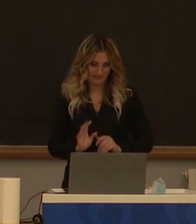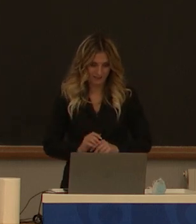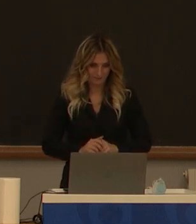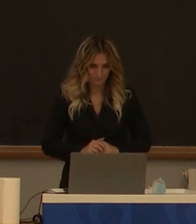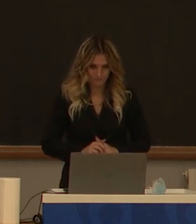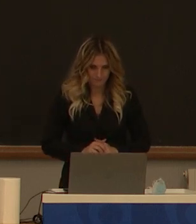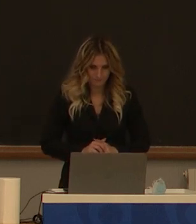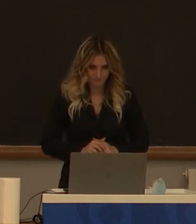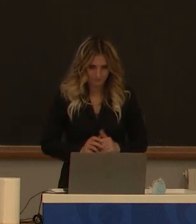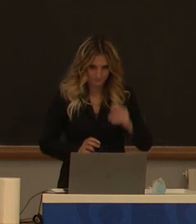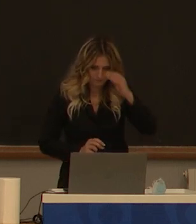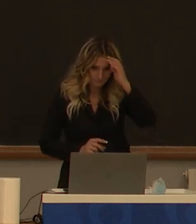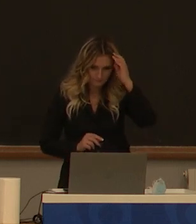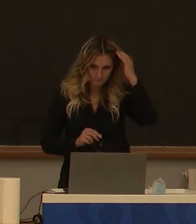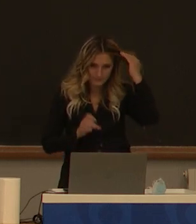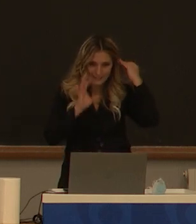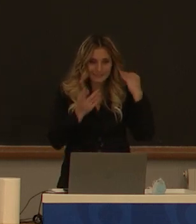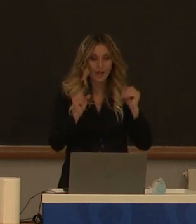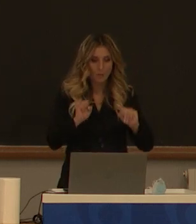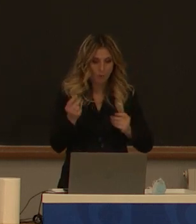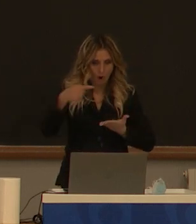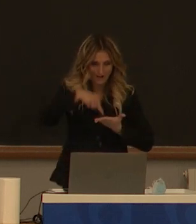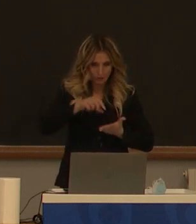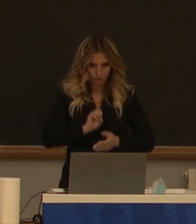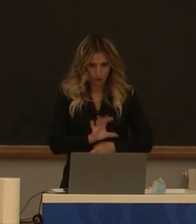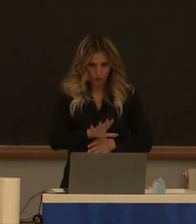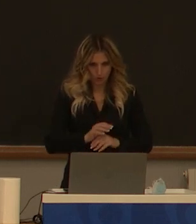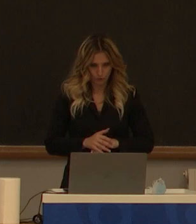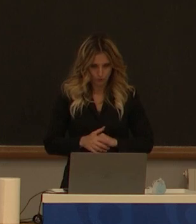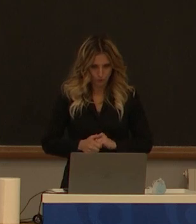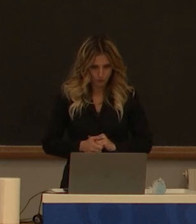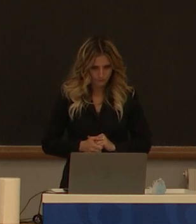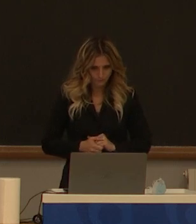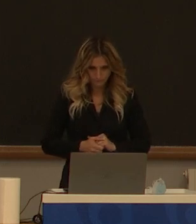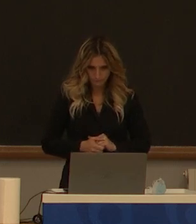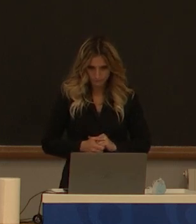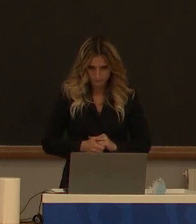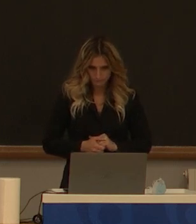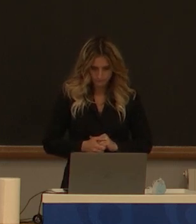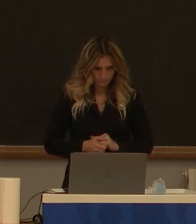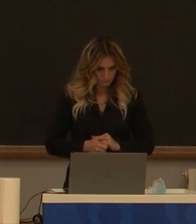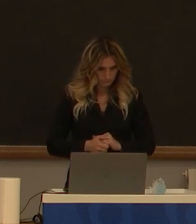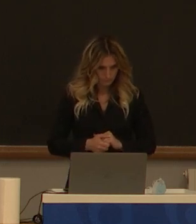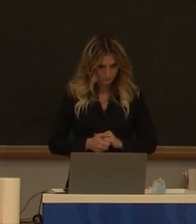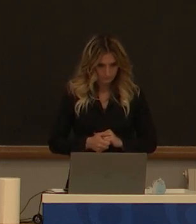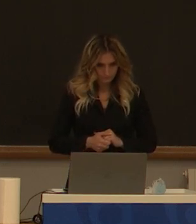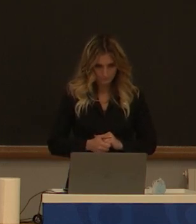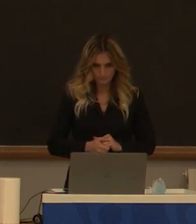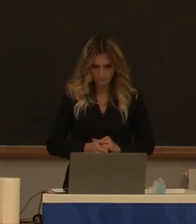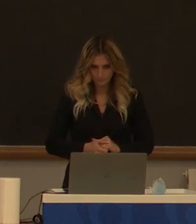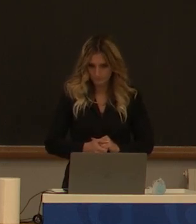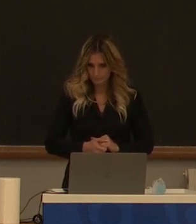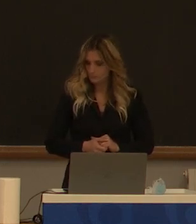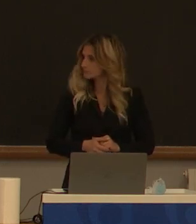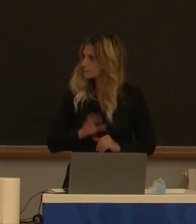sì, se può rilanciarle. Forse nel togliere le altre abbiamo forse fatto